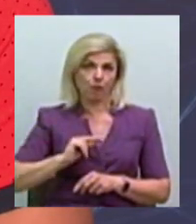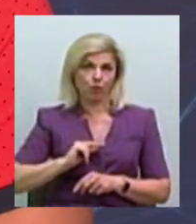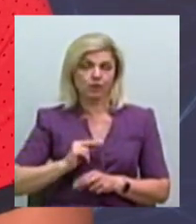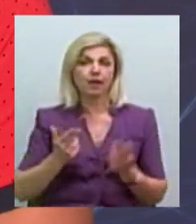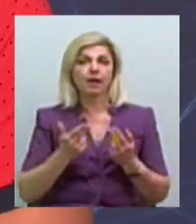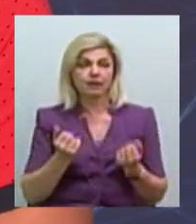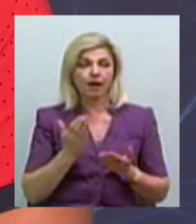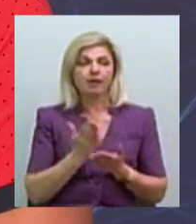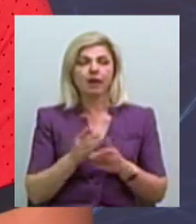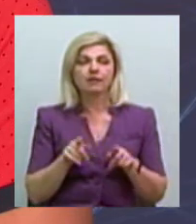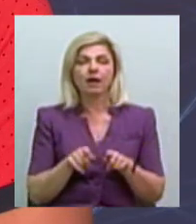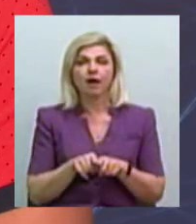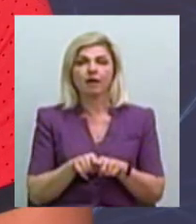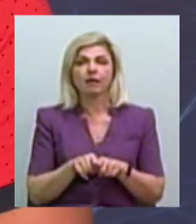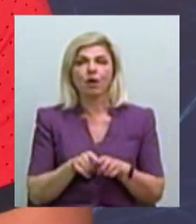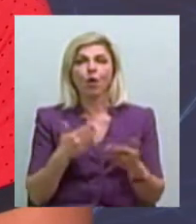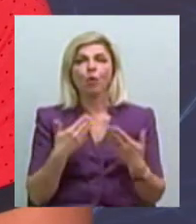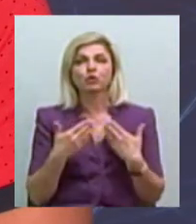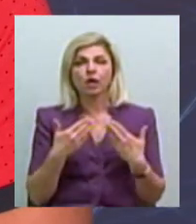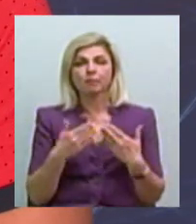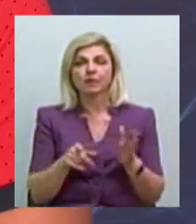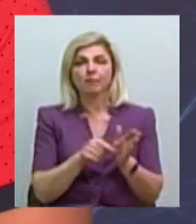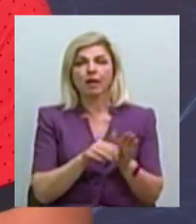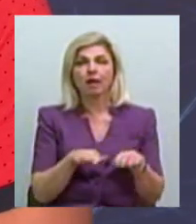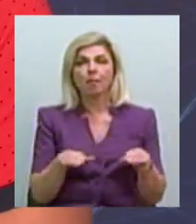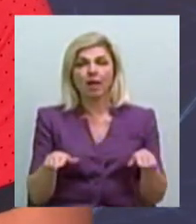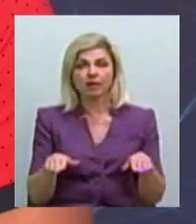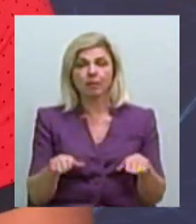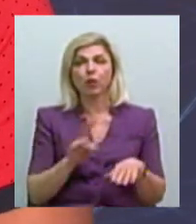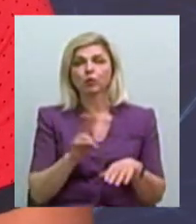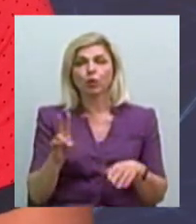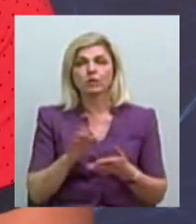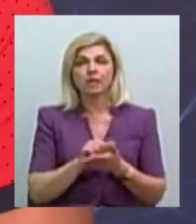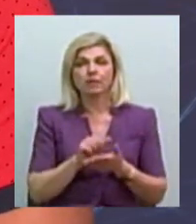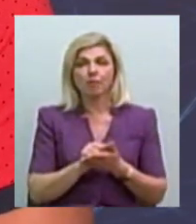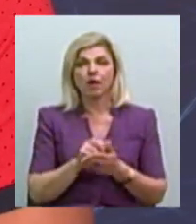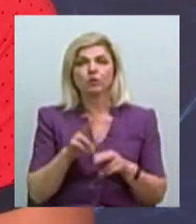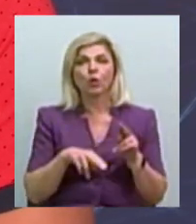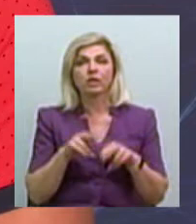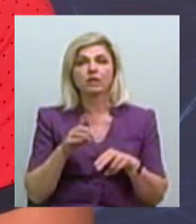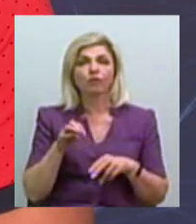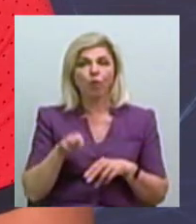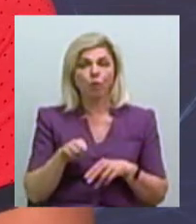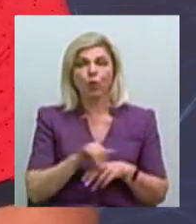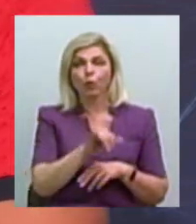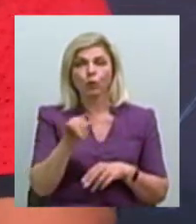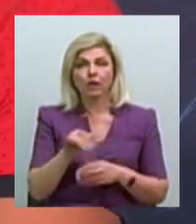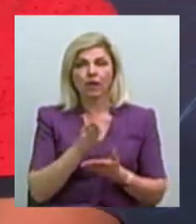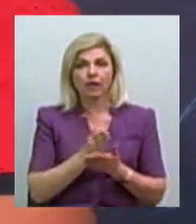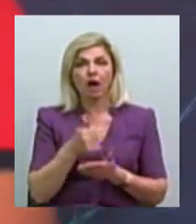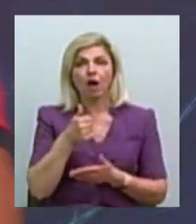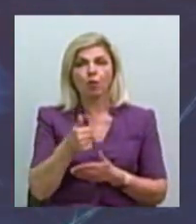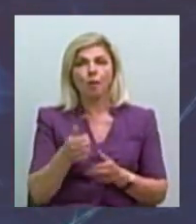сейчас есть такая... Мы общаемся с ребятами, которые занимаются строительством. И у них есть очень хорошая